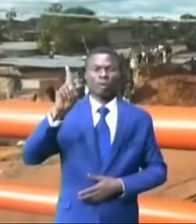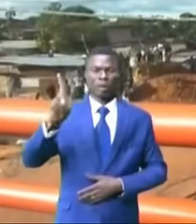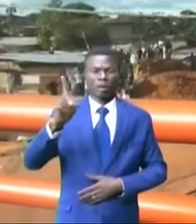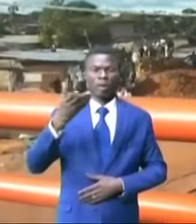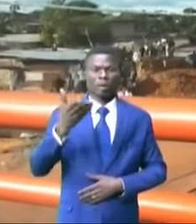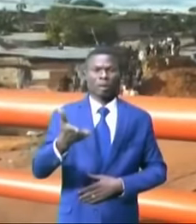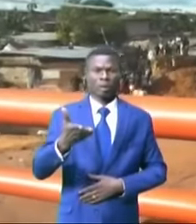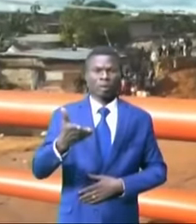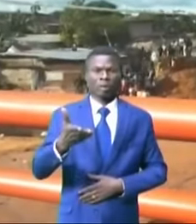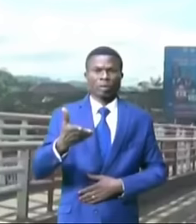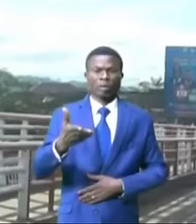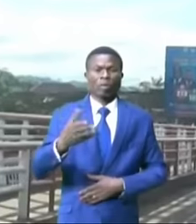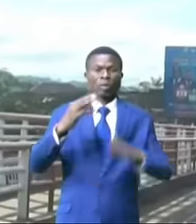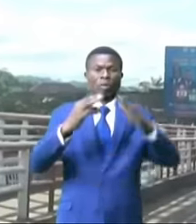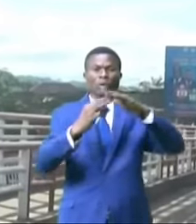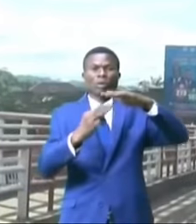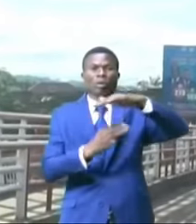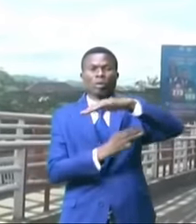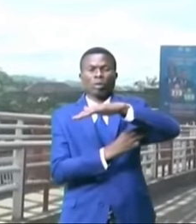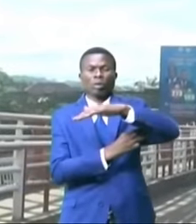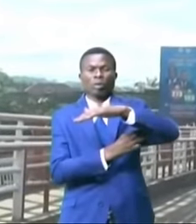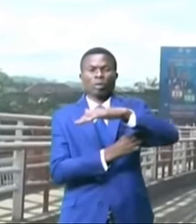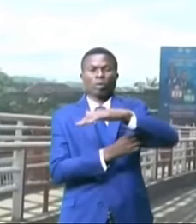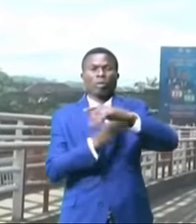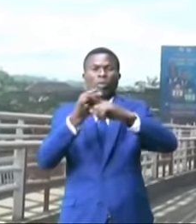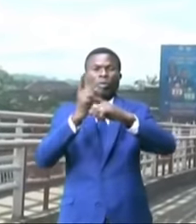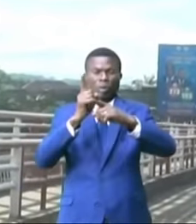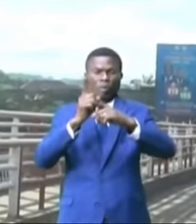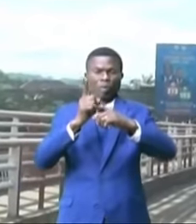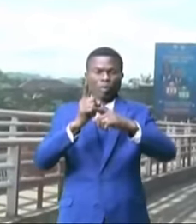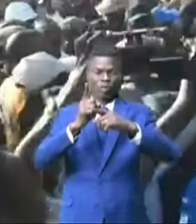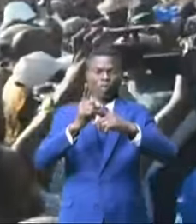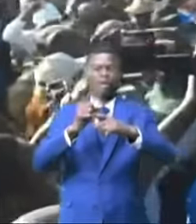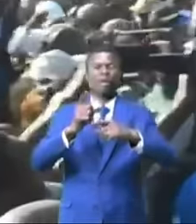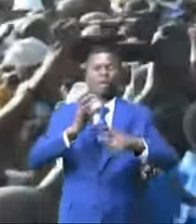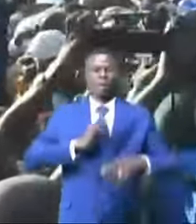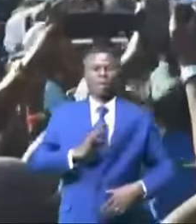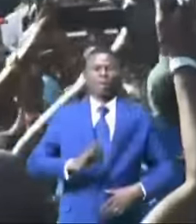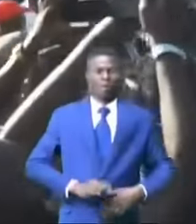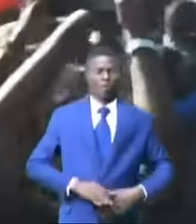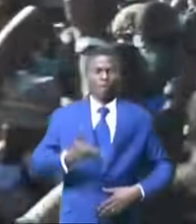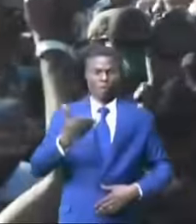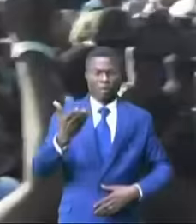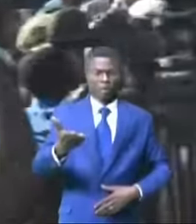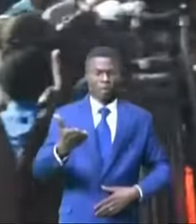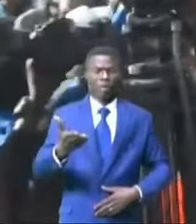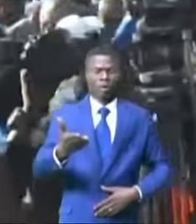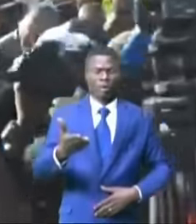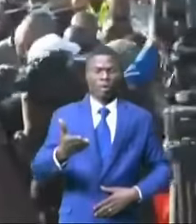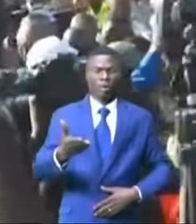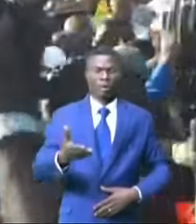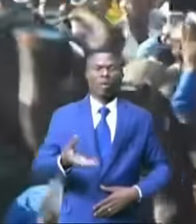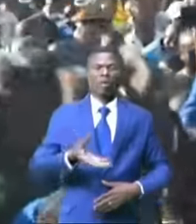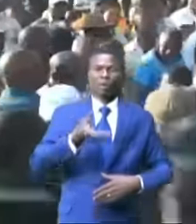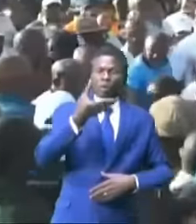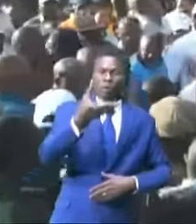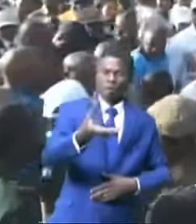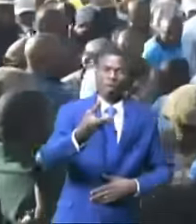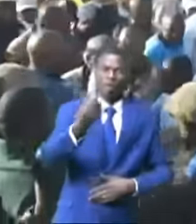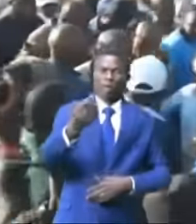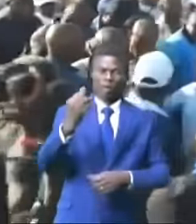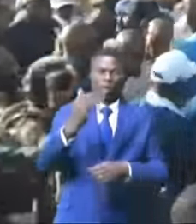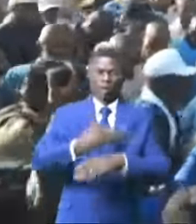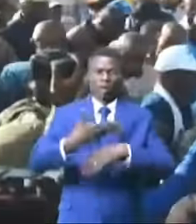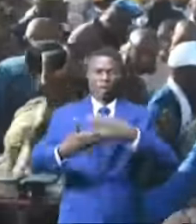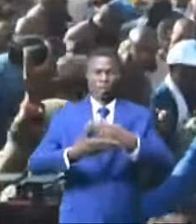OVD. Ces ponts est l'œuvre du chef de l'État, Félix-Antoine Tshisekedi Tshilombo, qui s'inscrit parmi